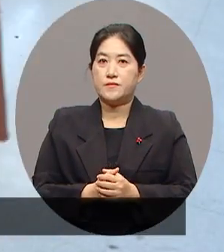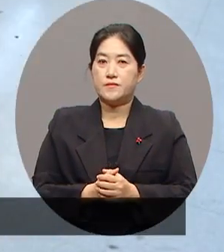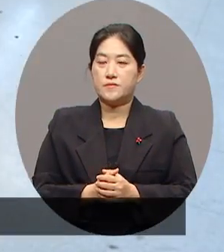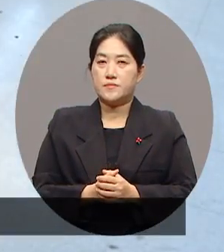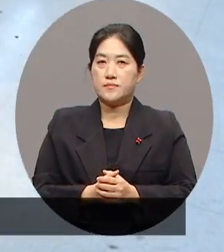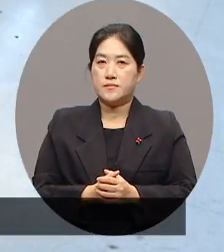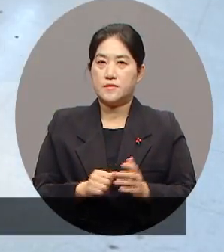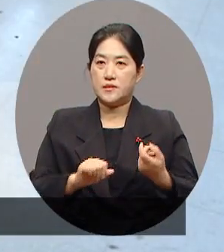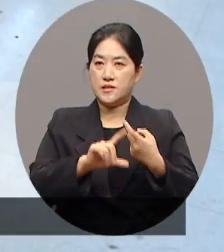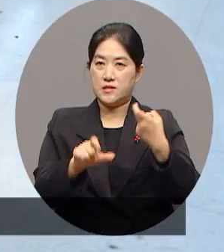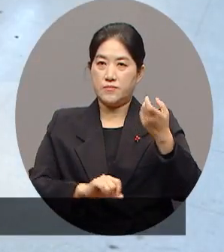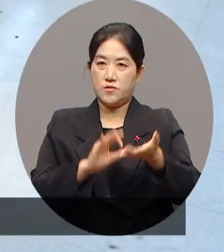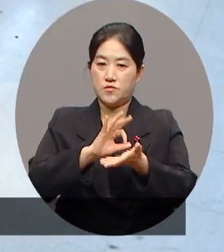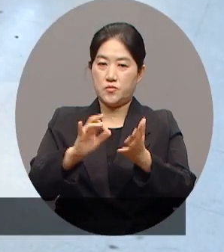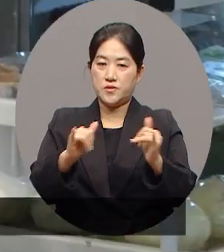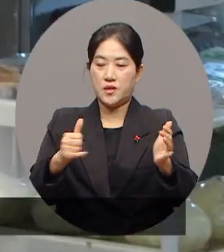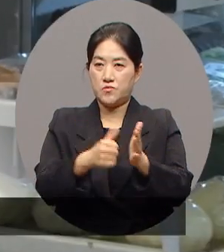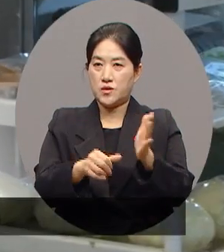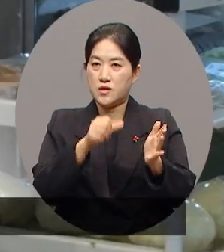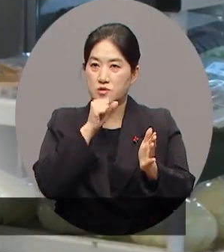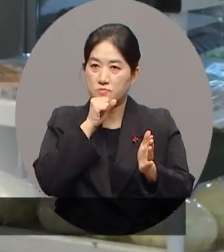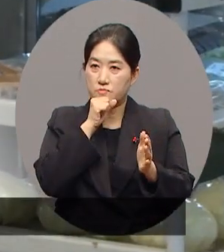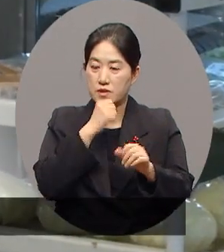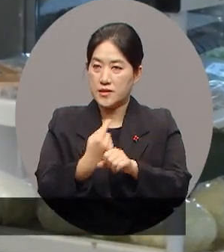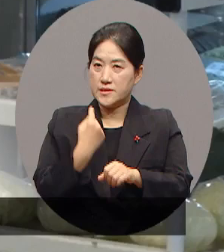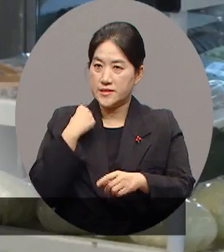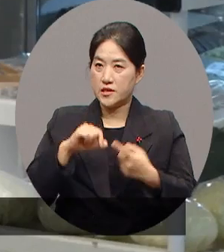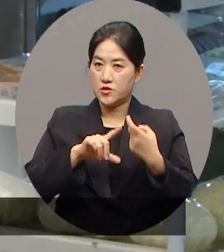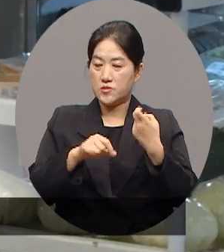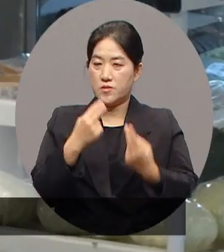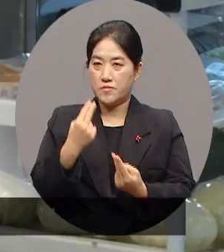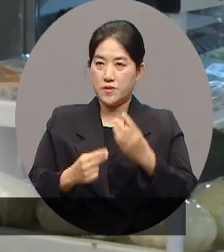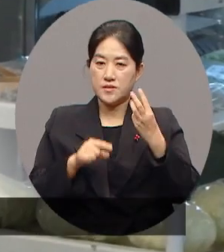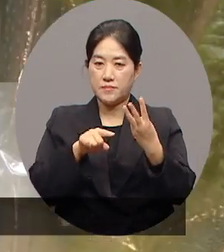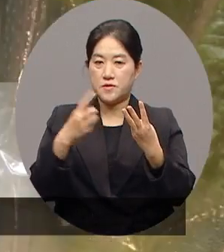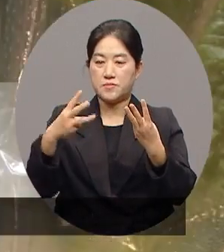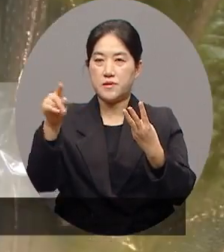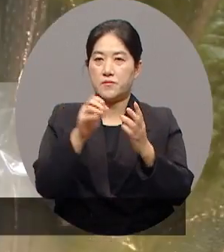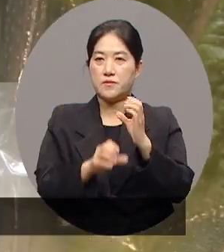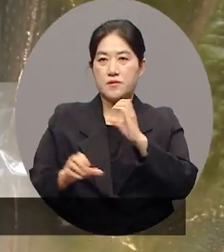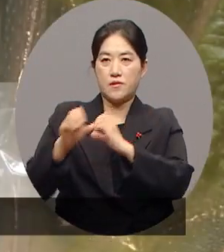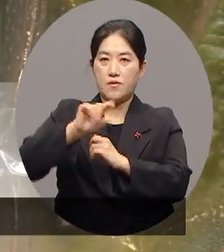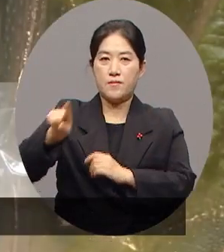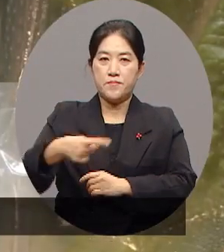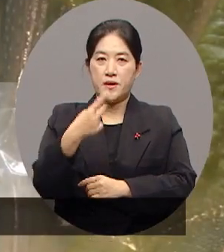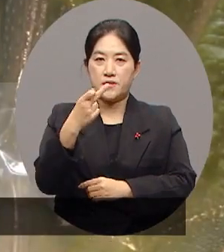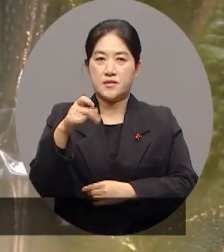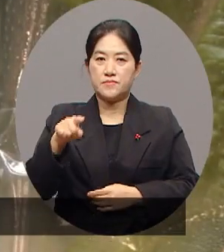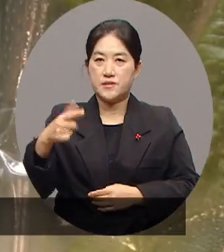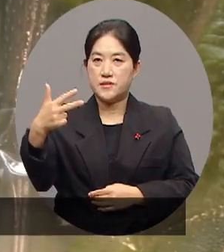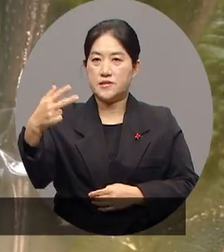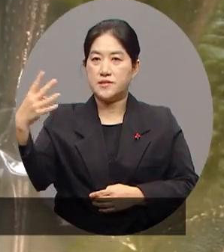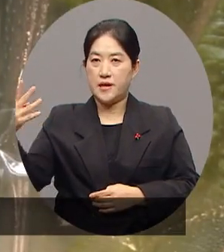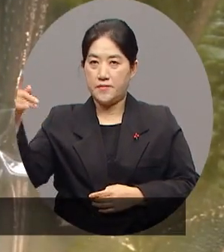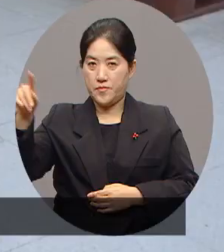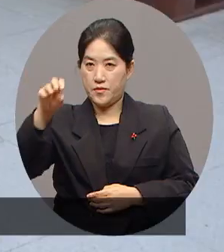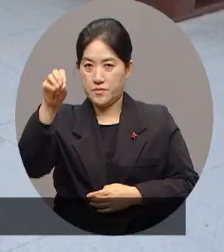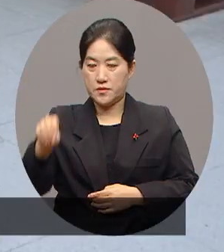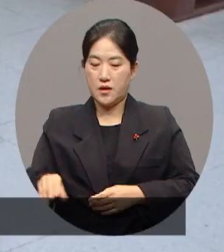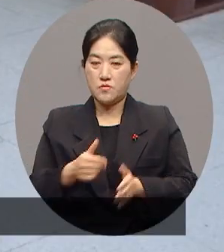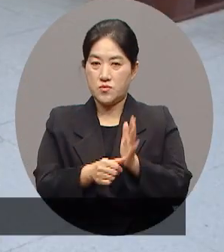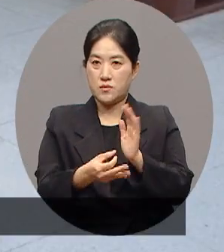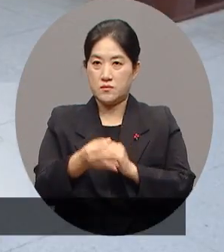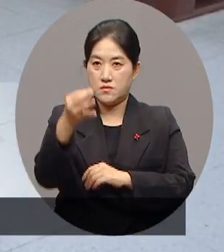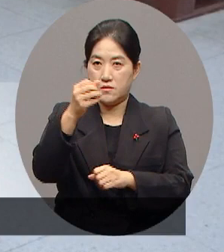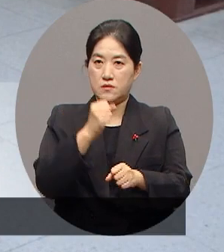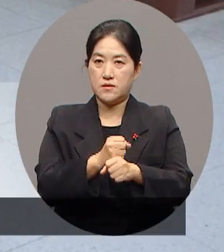지난달 소비자 물가지수는 지난해 같은 달보다 3.3% 올라 112.74를 기록했습니다. 물가 상승률은